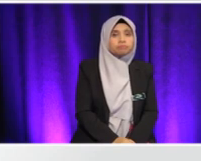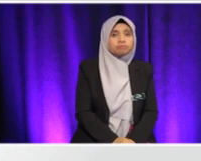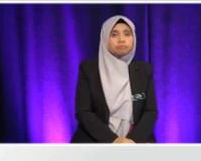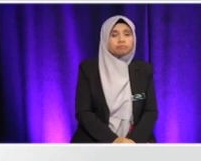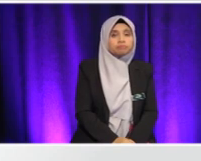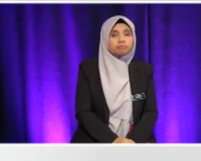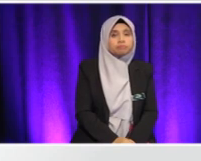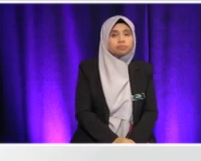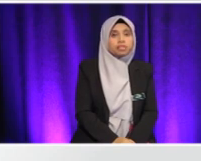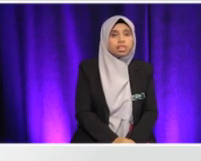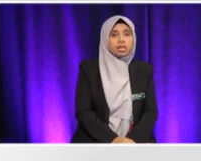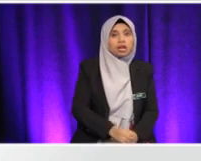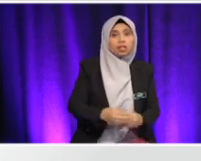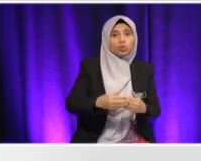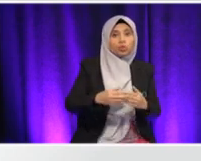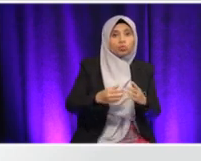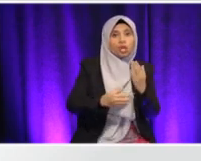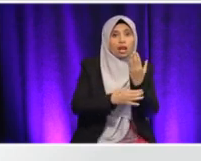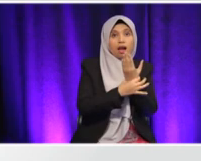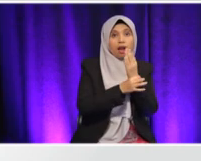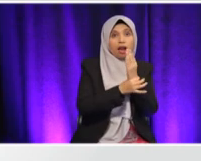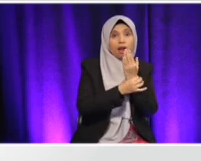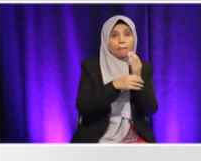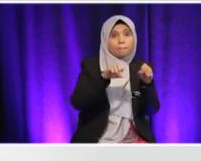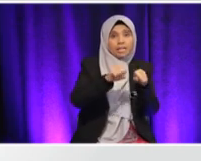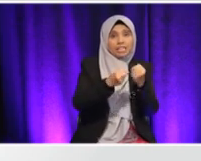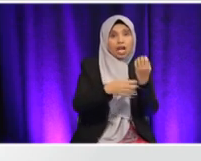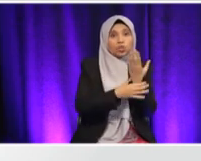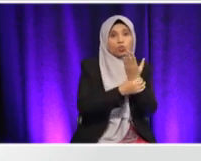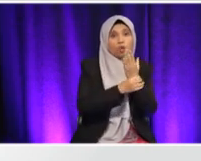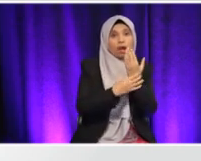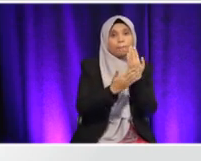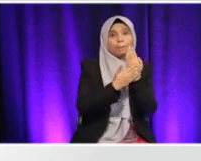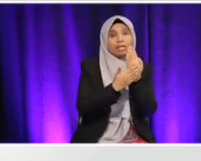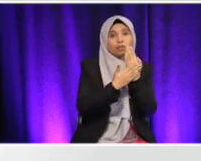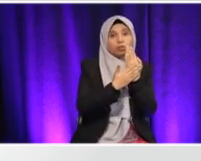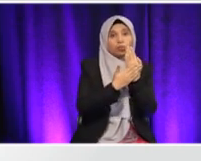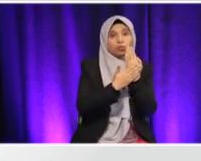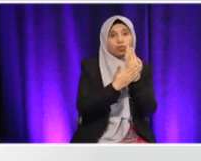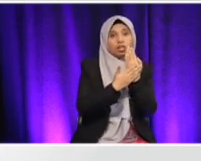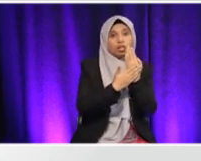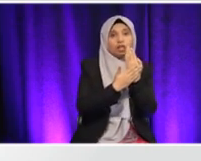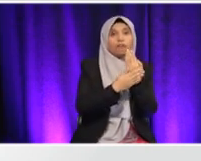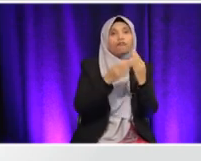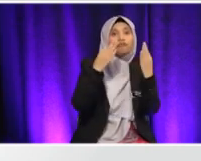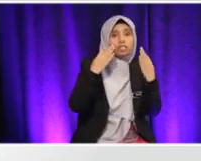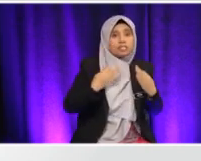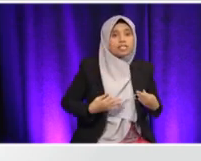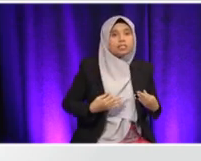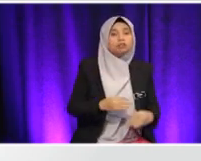patah tulang pinggul ialah fisika patah tulang pinggul itu adalah kesan jatuh